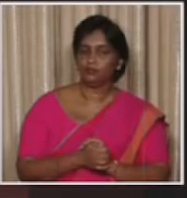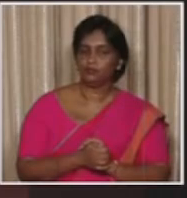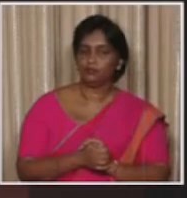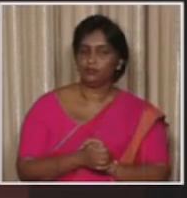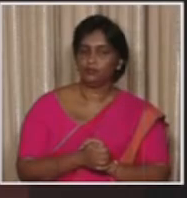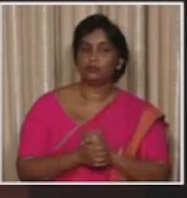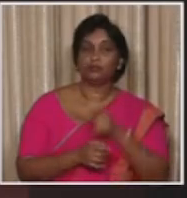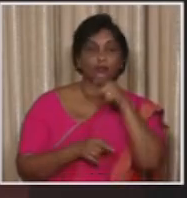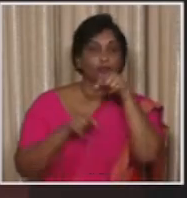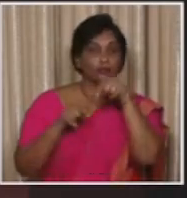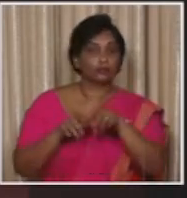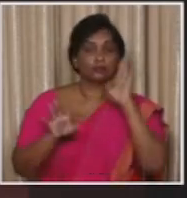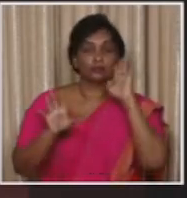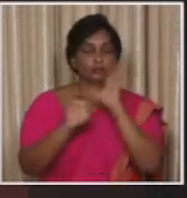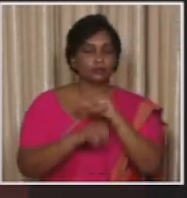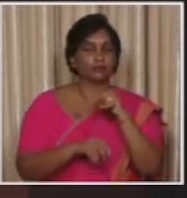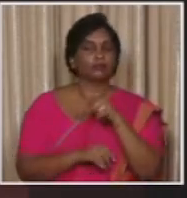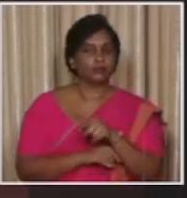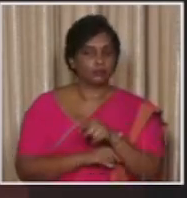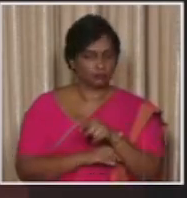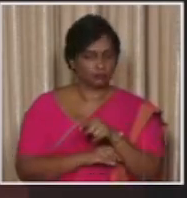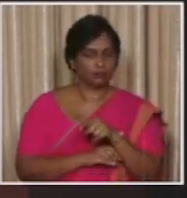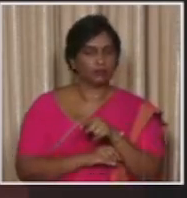මේ ස්ථානයේ ප්‍රකාශයට පත් වුණා